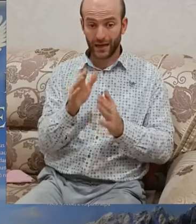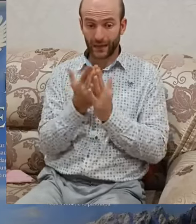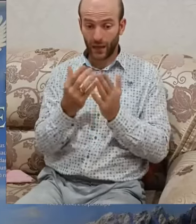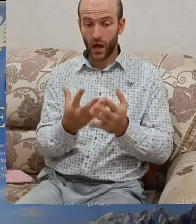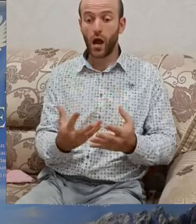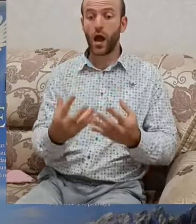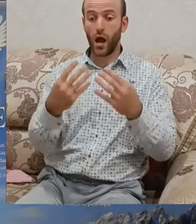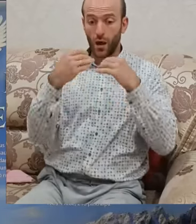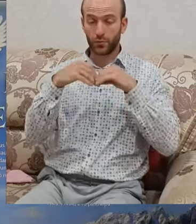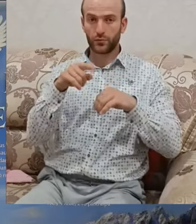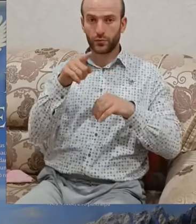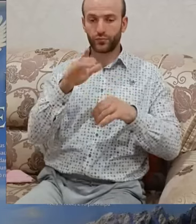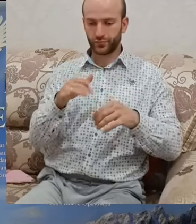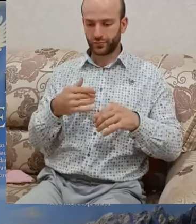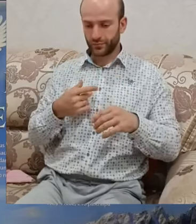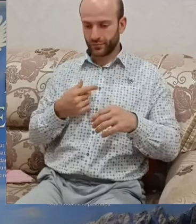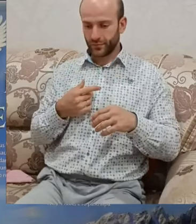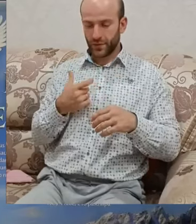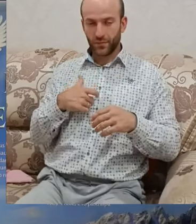это.